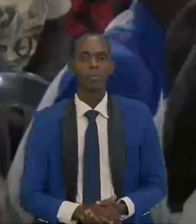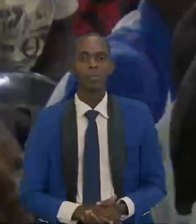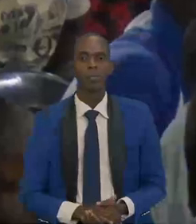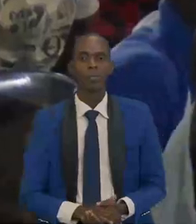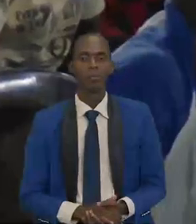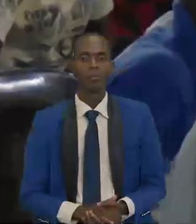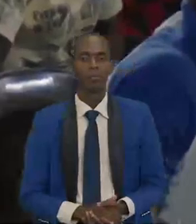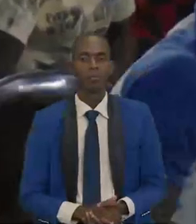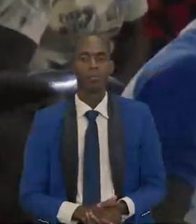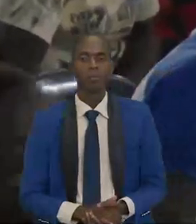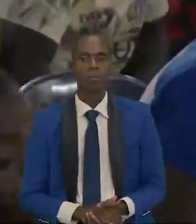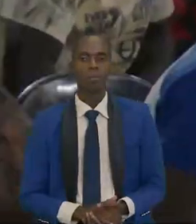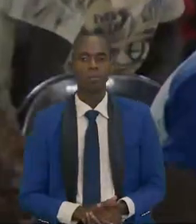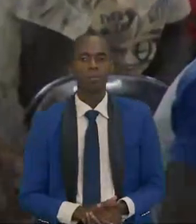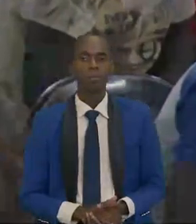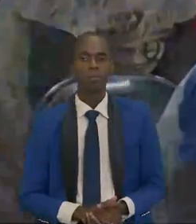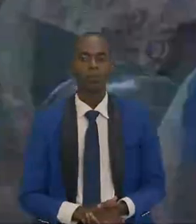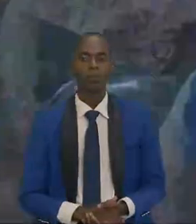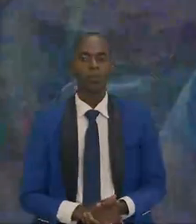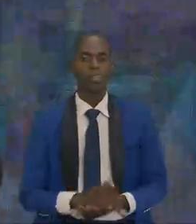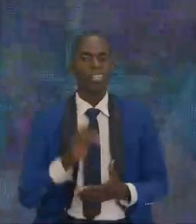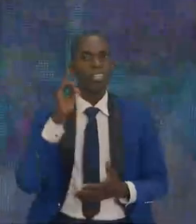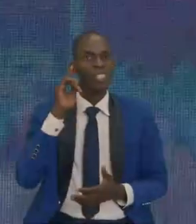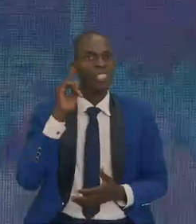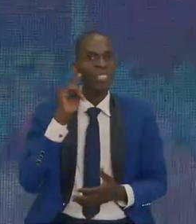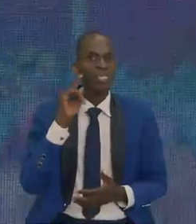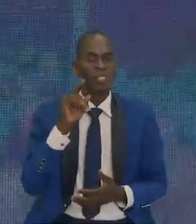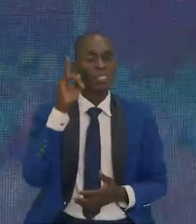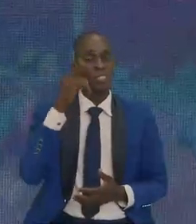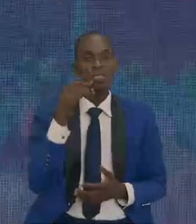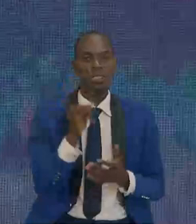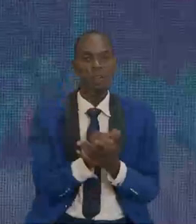du Seigneur agir dans votre vie au nom de Jésus-Christ.